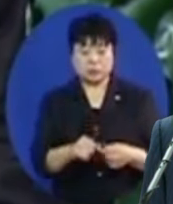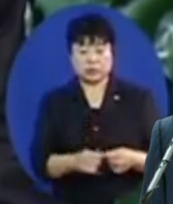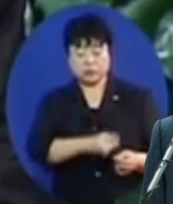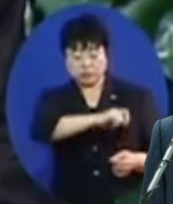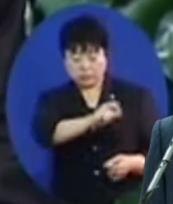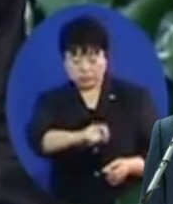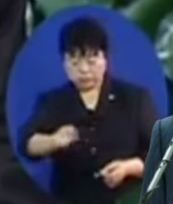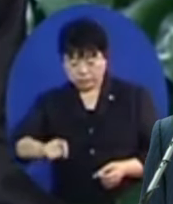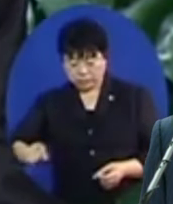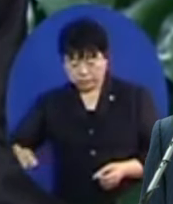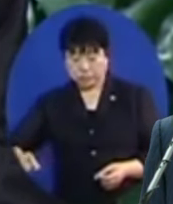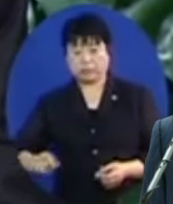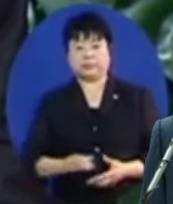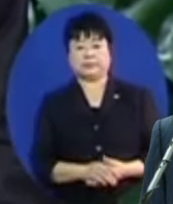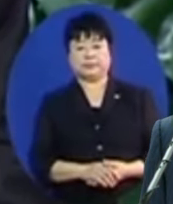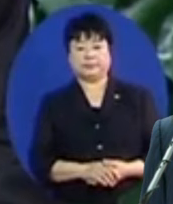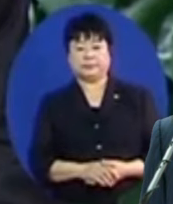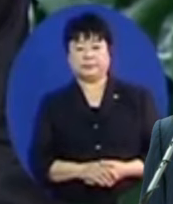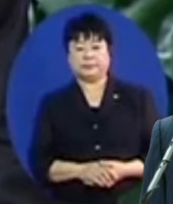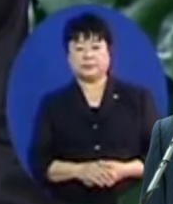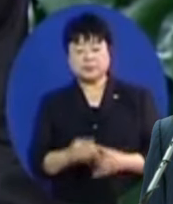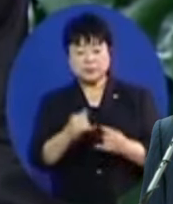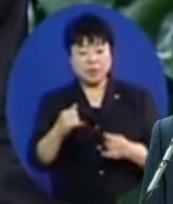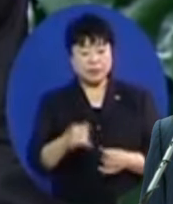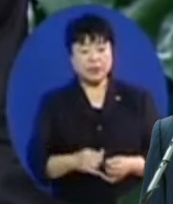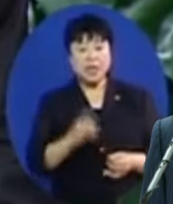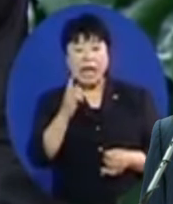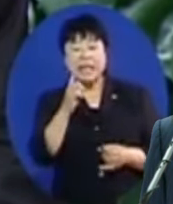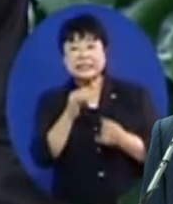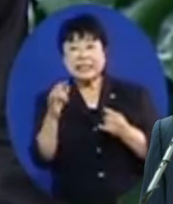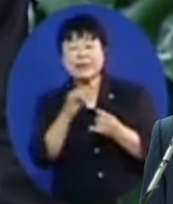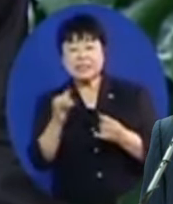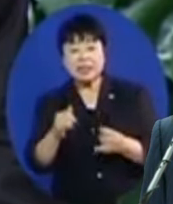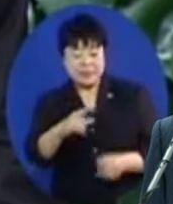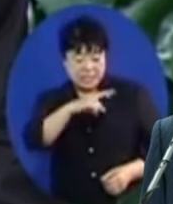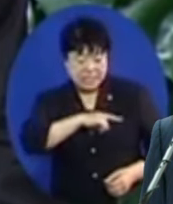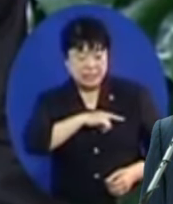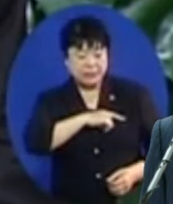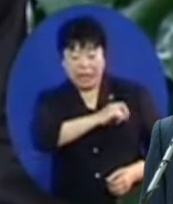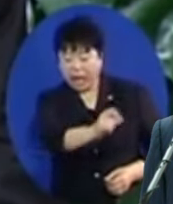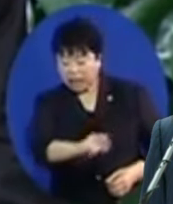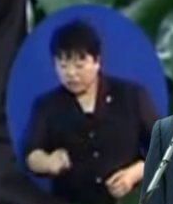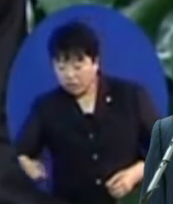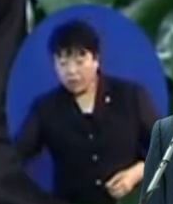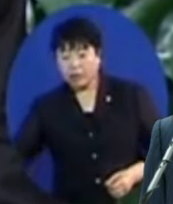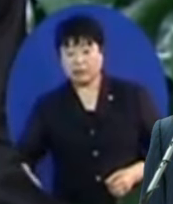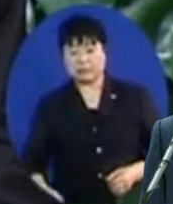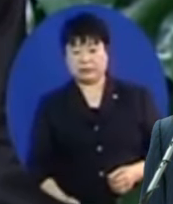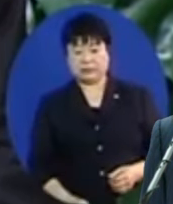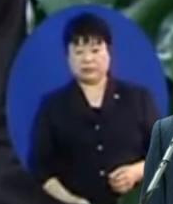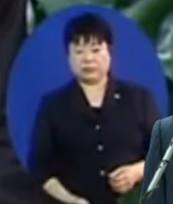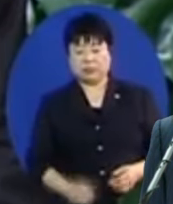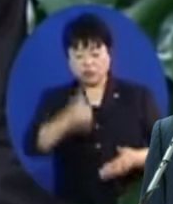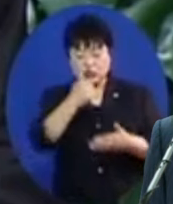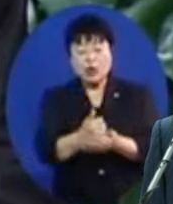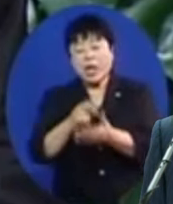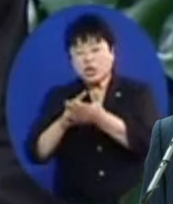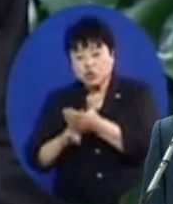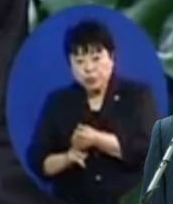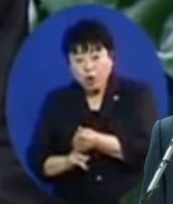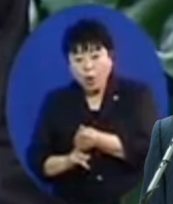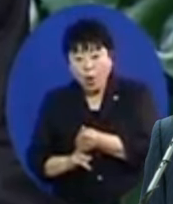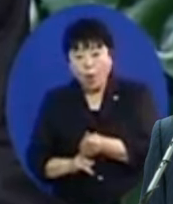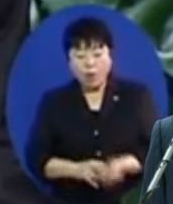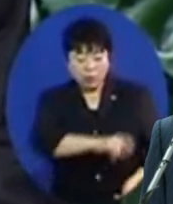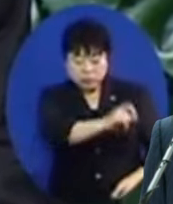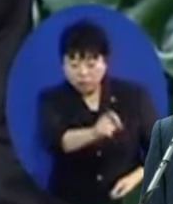글을 쓰는데 그 둘러선 사람들 한 사람 한 사람의 이름을 적으면서 감추인 죄를 손가락으로